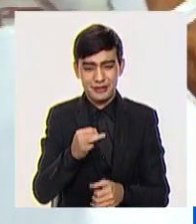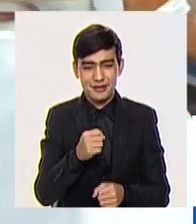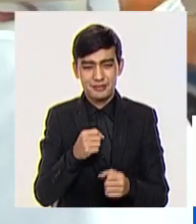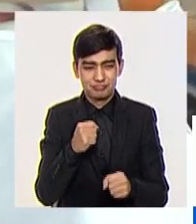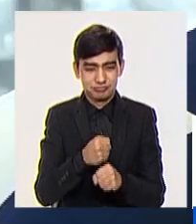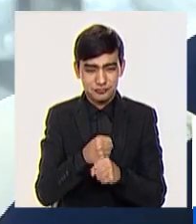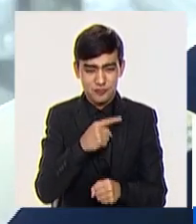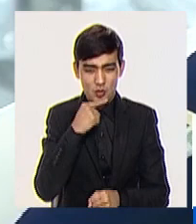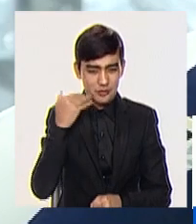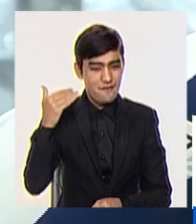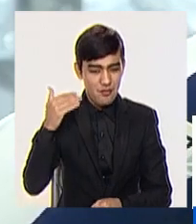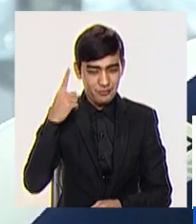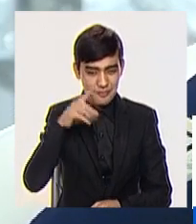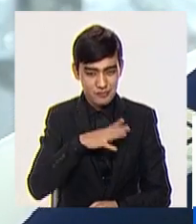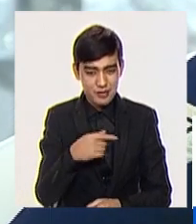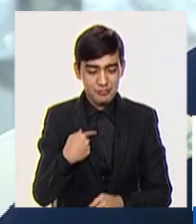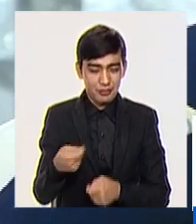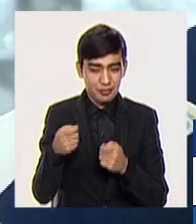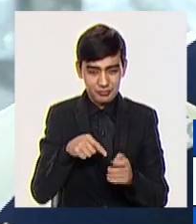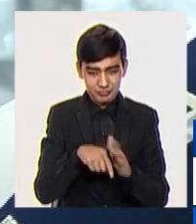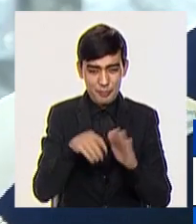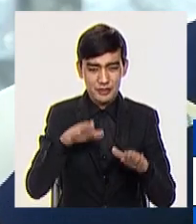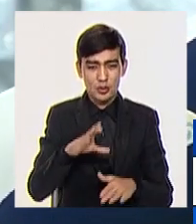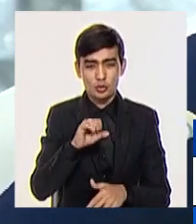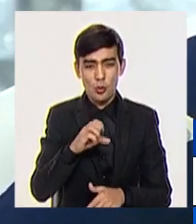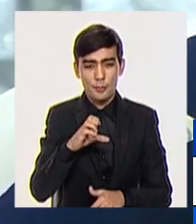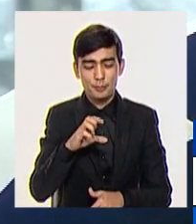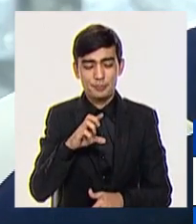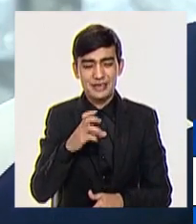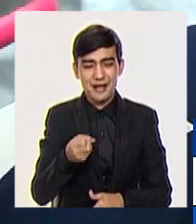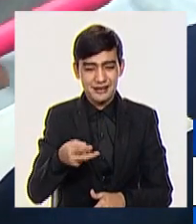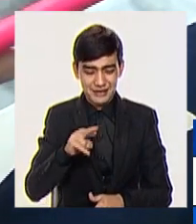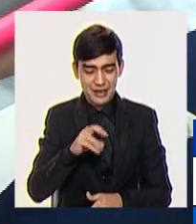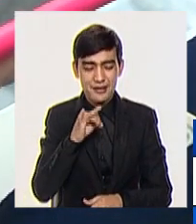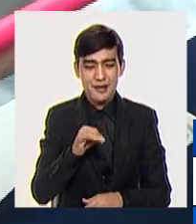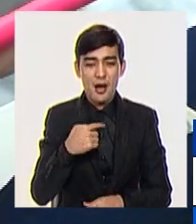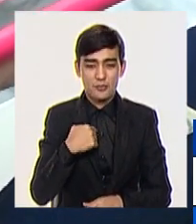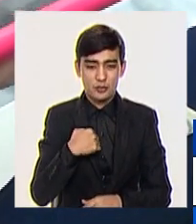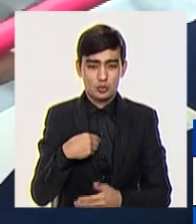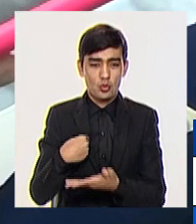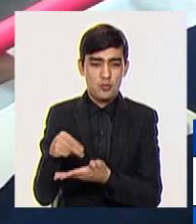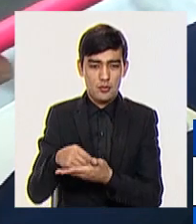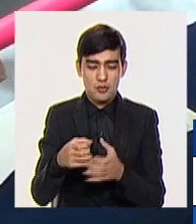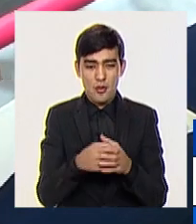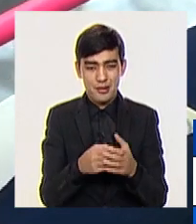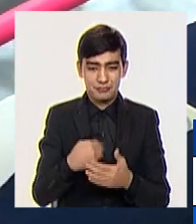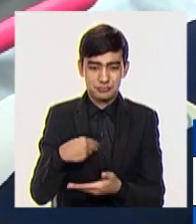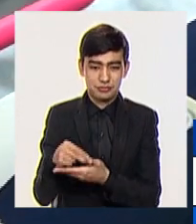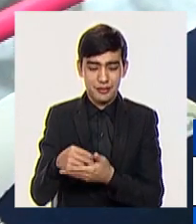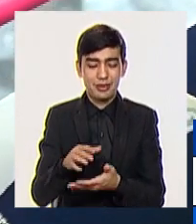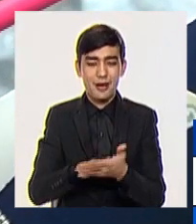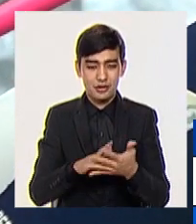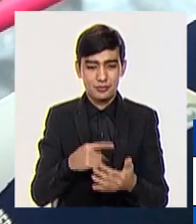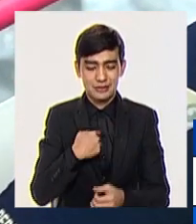наработка российская, самой как бы субстанции получается. А здесь мы закупаем, ну, компания закупает, дальше